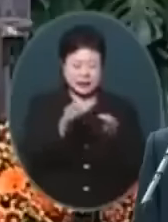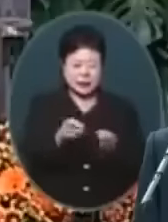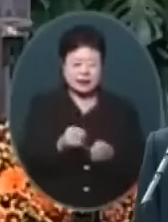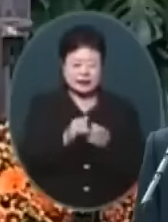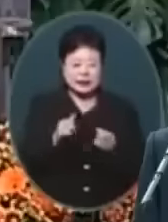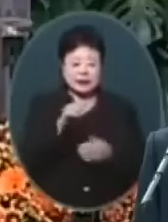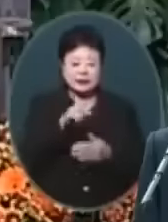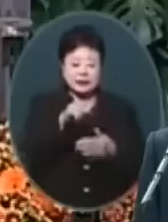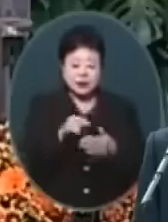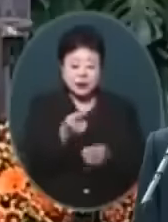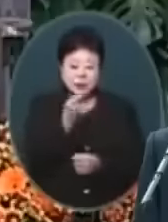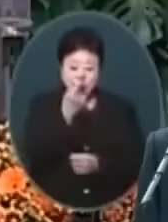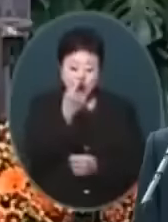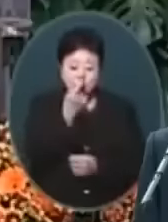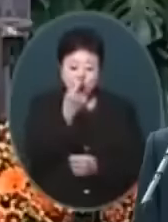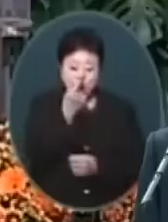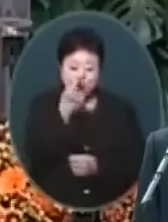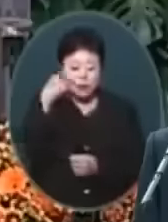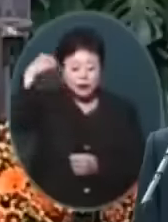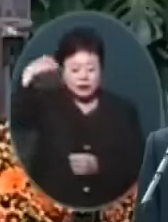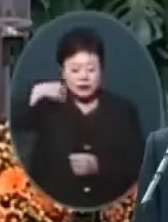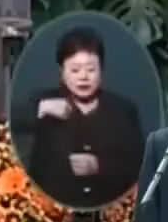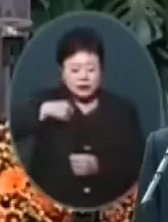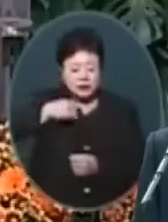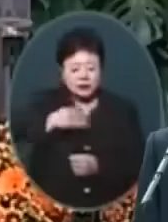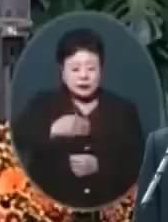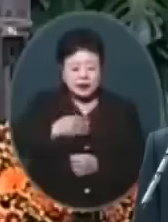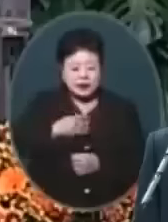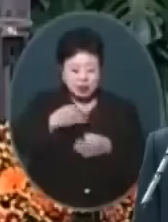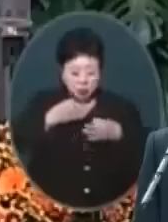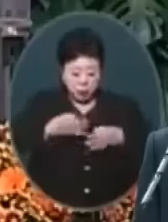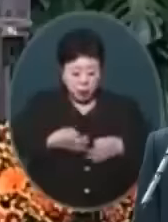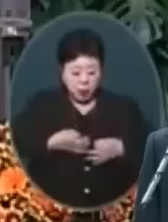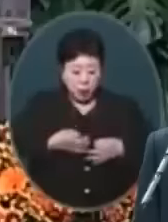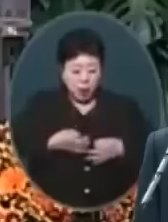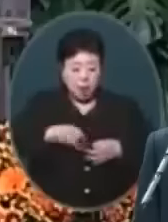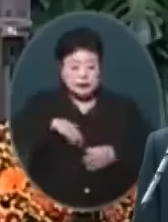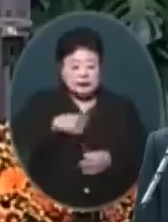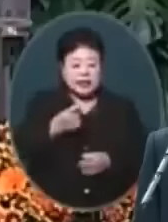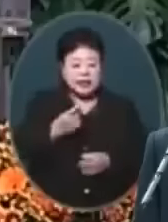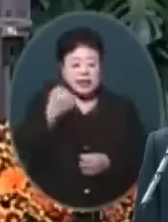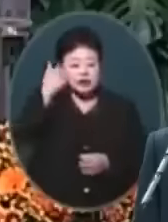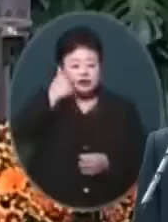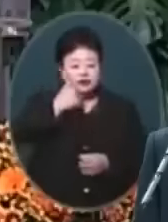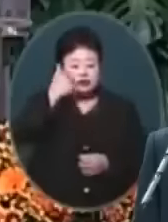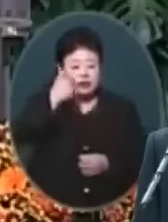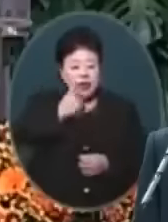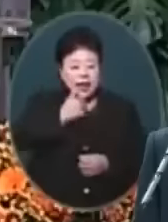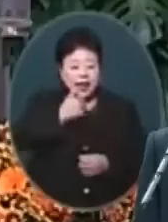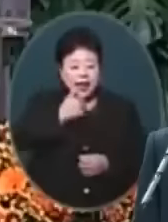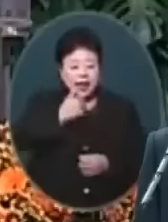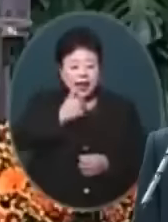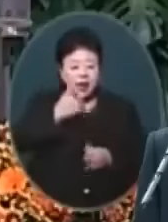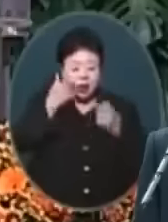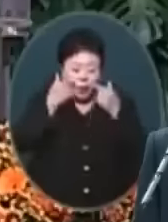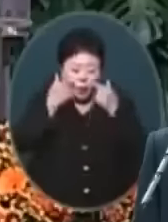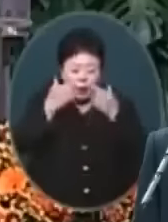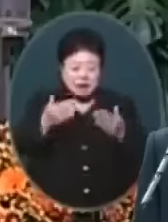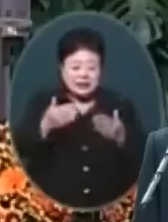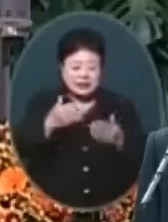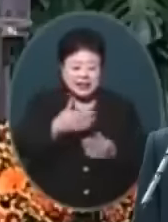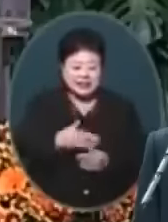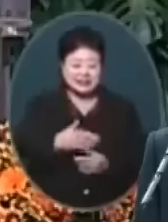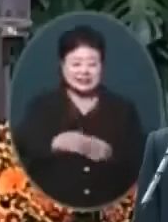사람들 속에서 배우고 느끼고 자기를 살펴보면서 자기가 어떤 사람인가를 확인하는